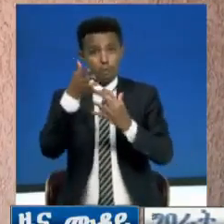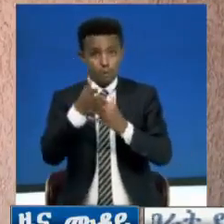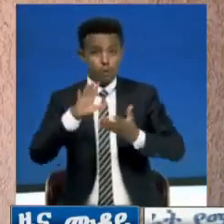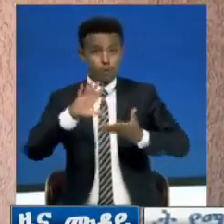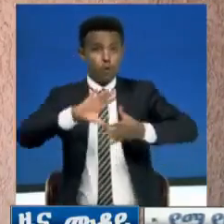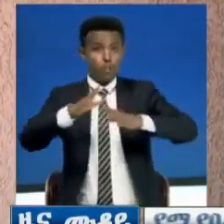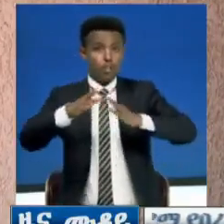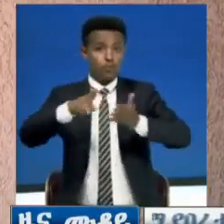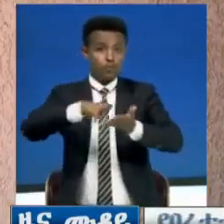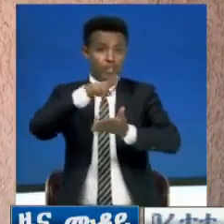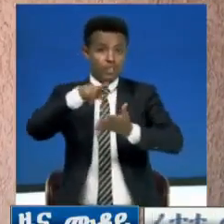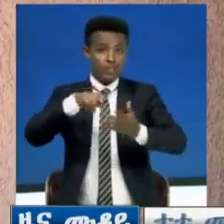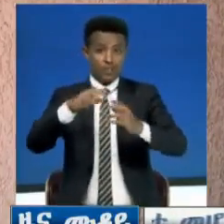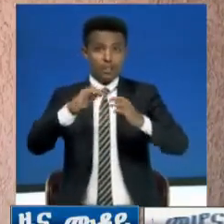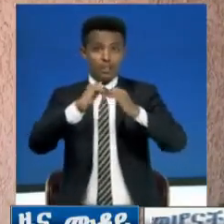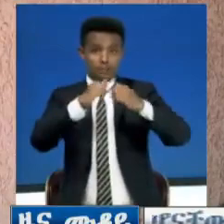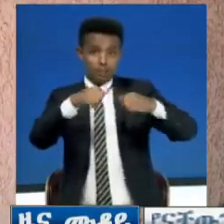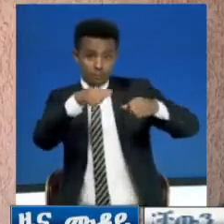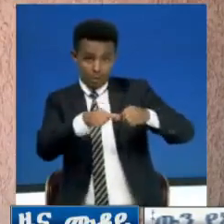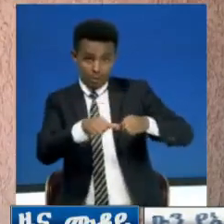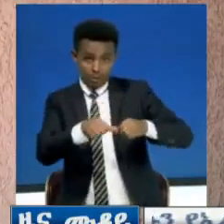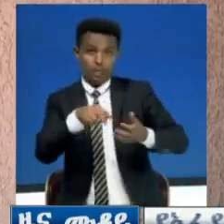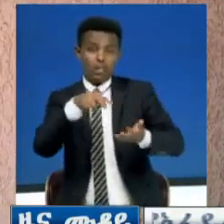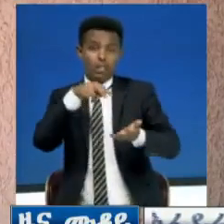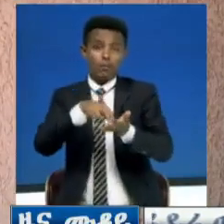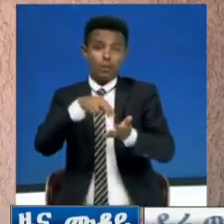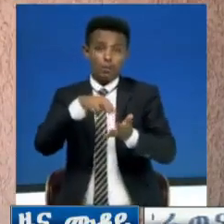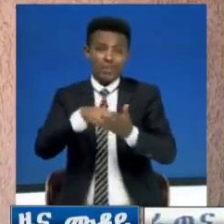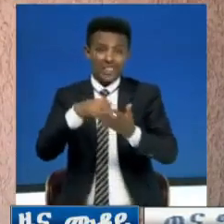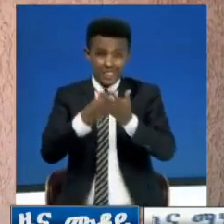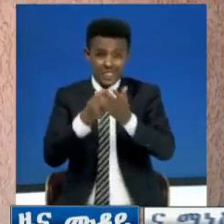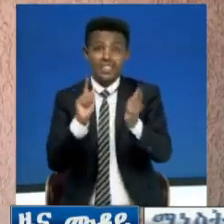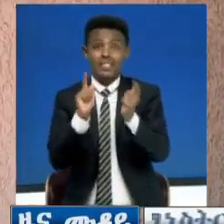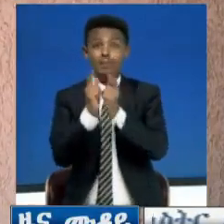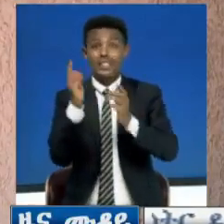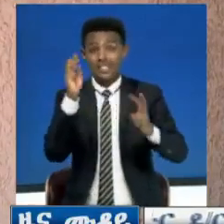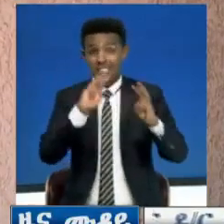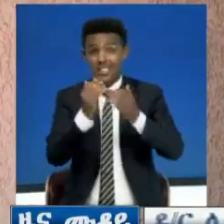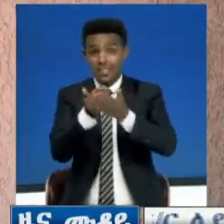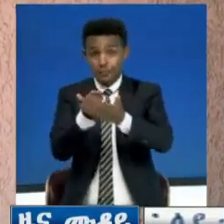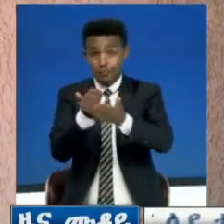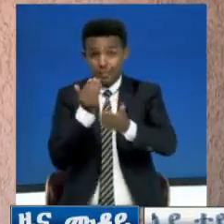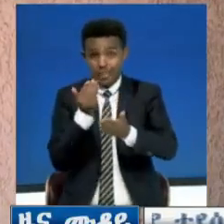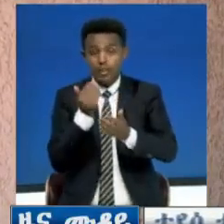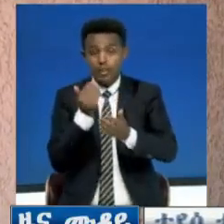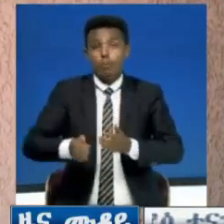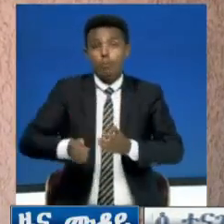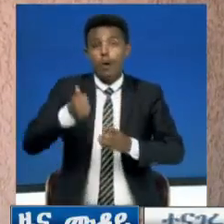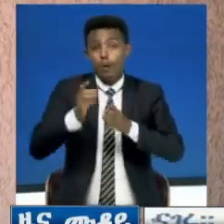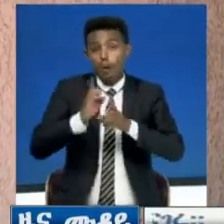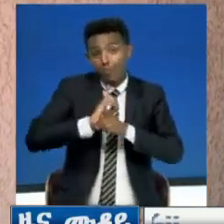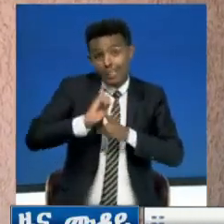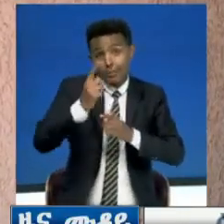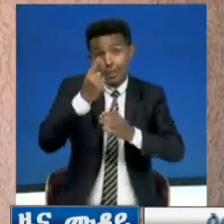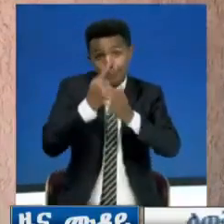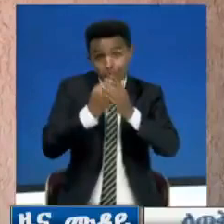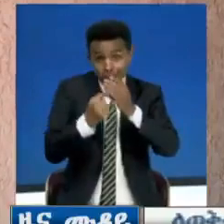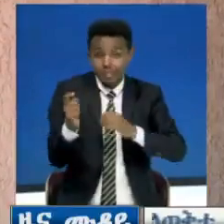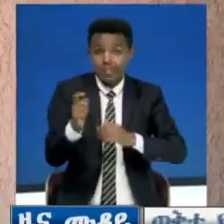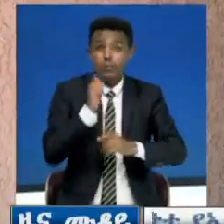ላይ አቋቁመናል። አንዱ ግን የገጠመን ችግር ከዚህ በፊት በዋናው መስመር ብቻ ሳይሆን በተለያዩ አካባቢዎች